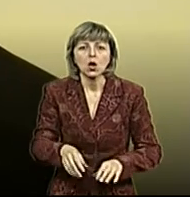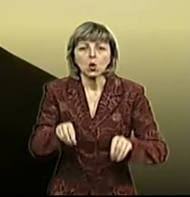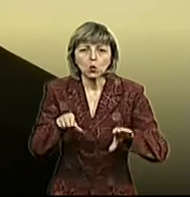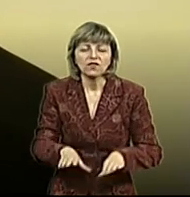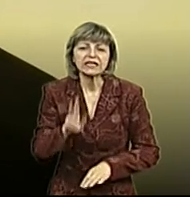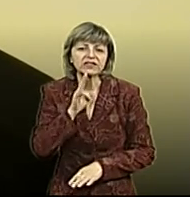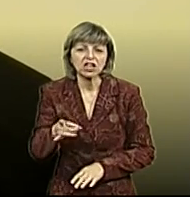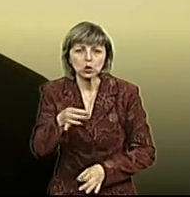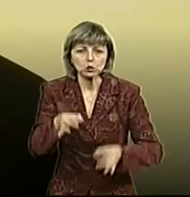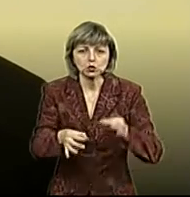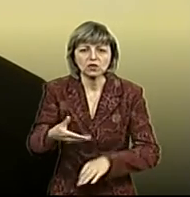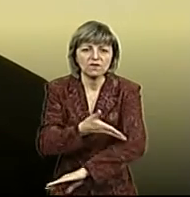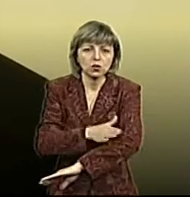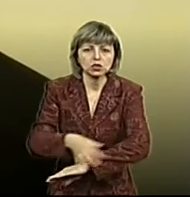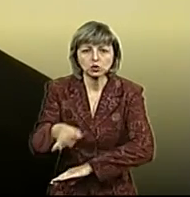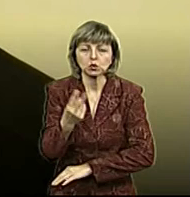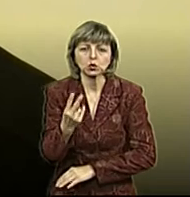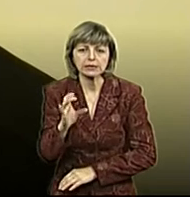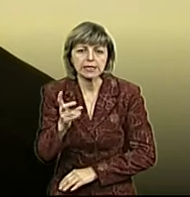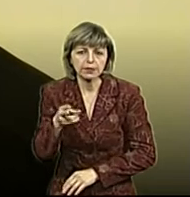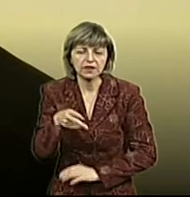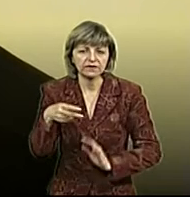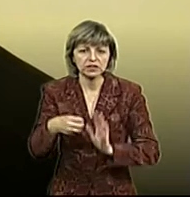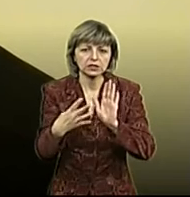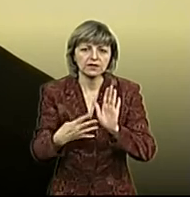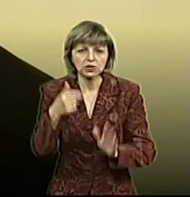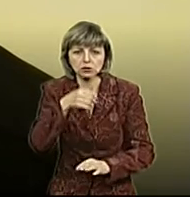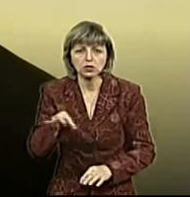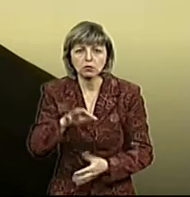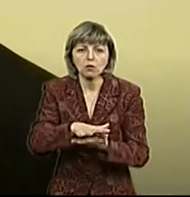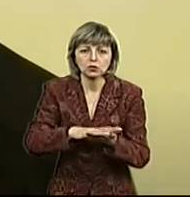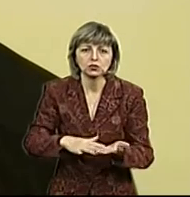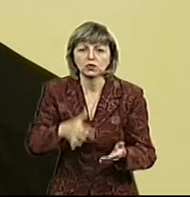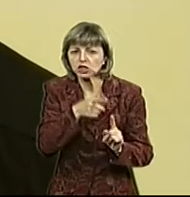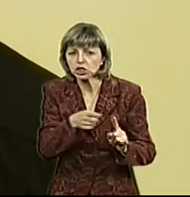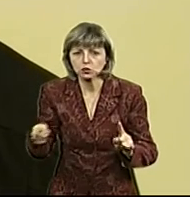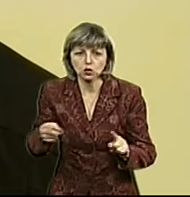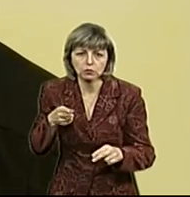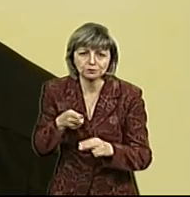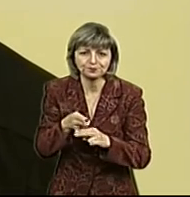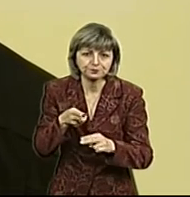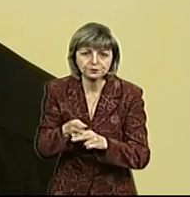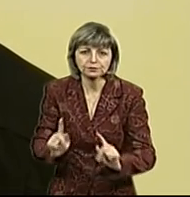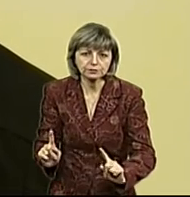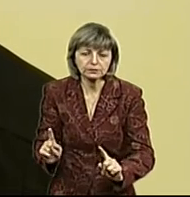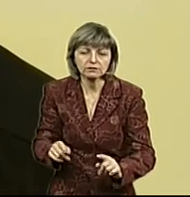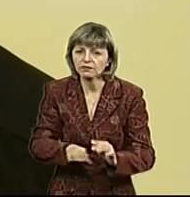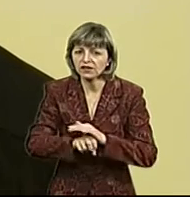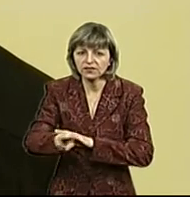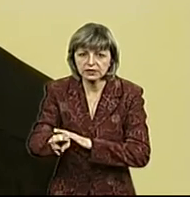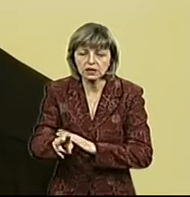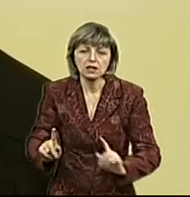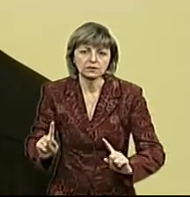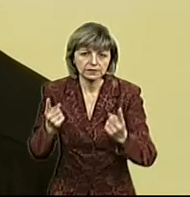Ківерцівського району суду Волинської області від 2 серпня 2019 року про продовження строку запобіжного заходу у вигляді тримання під вартою